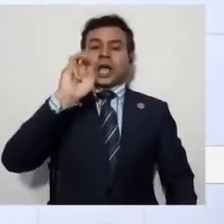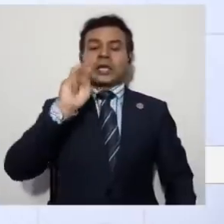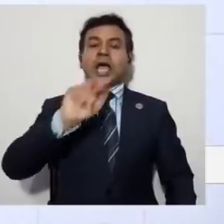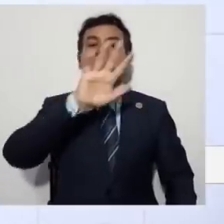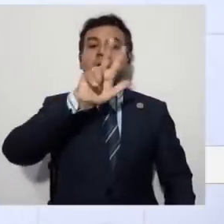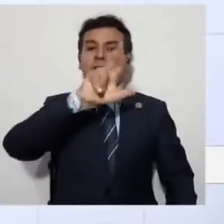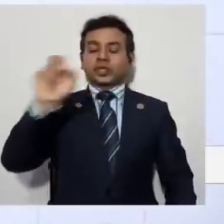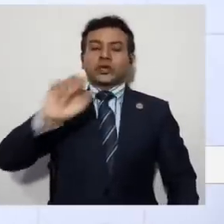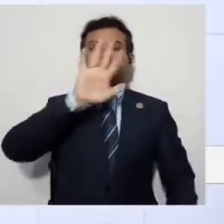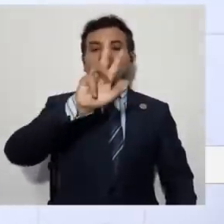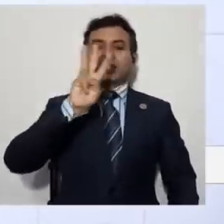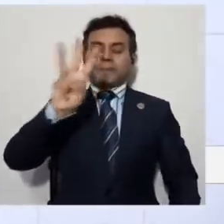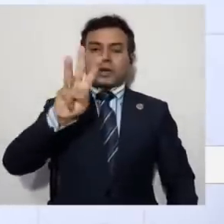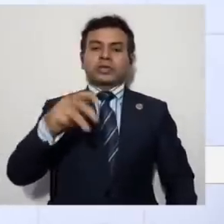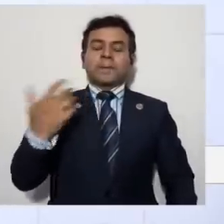করেছি